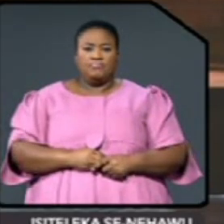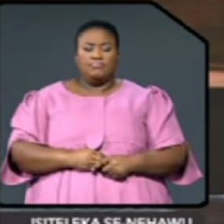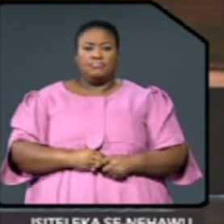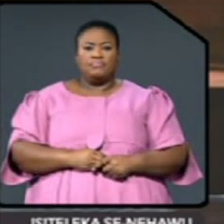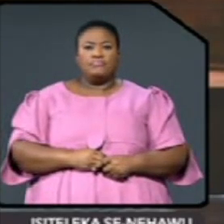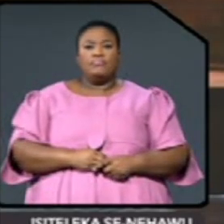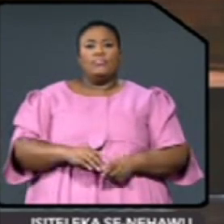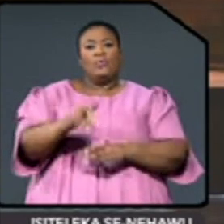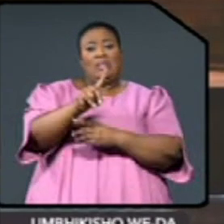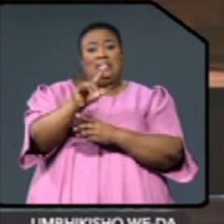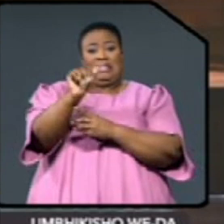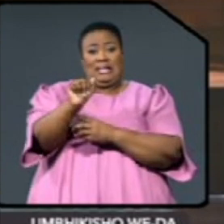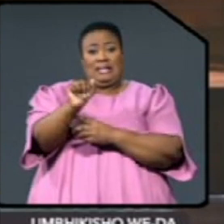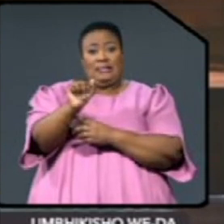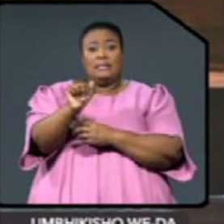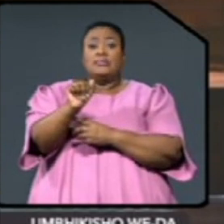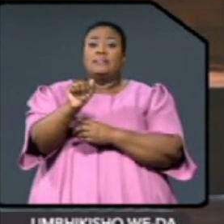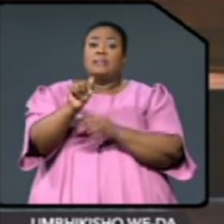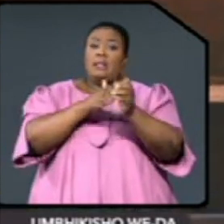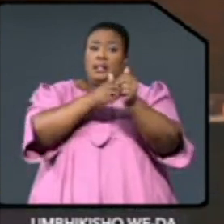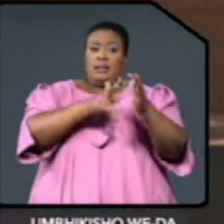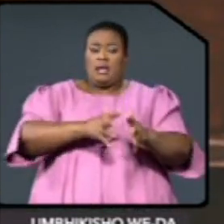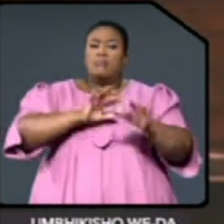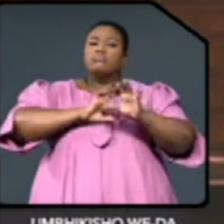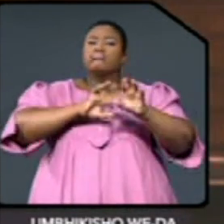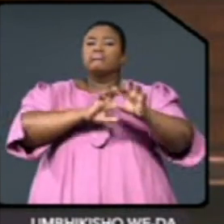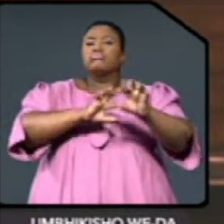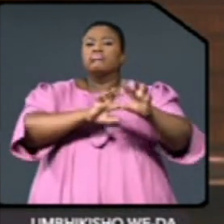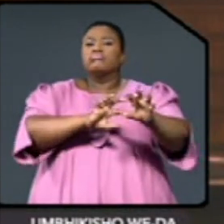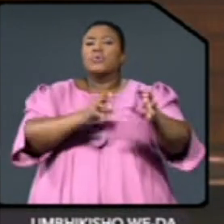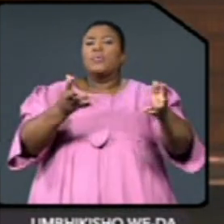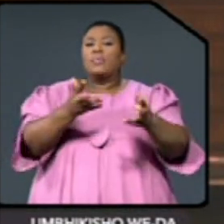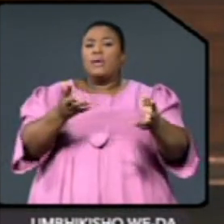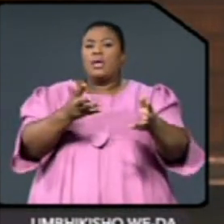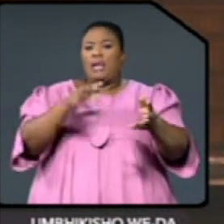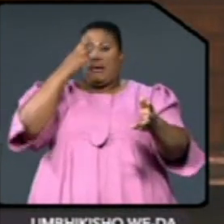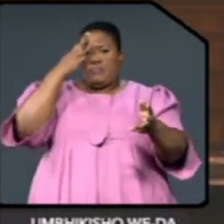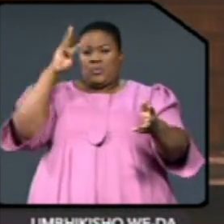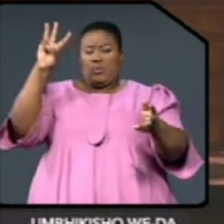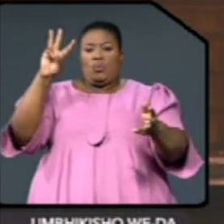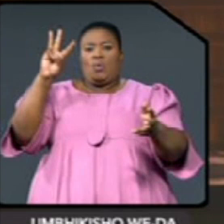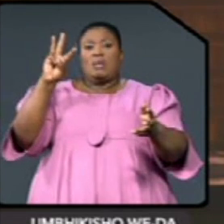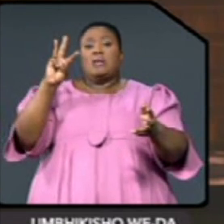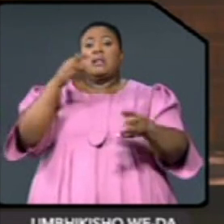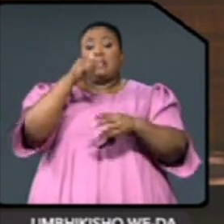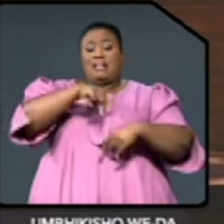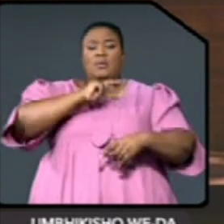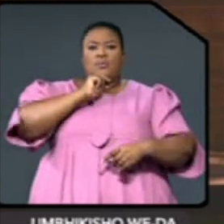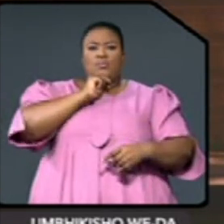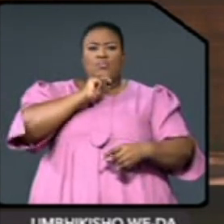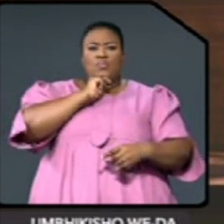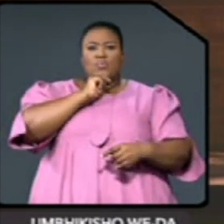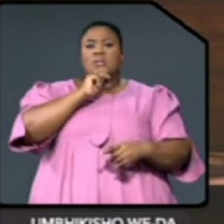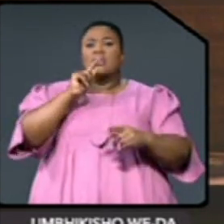Umholi we-DA, uJohn Steenhuisen, ubehola umbhikisho ngaphandle kwezindlu ezihlala ongqongqoshe eTshwane namhlanje kuseni, ekhala